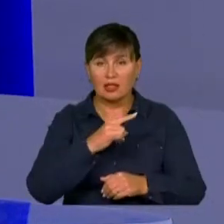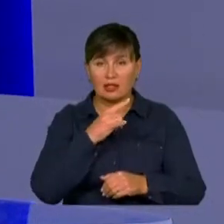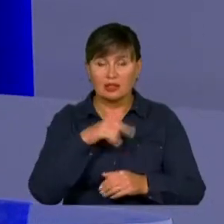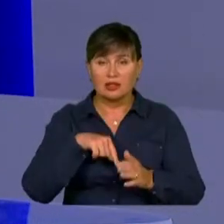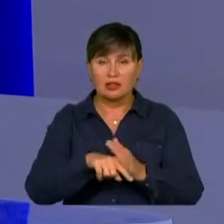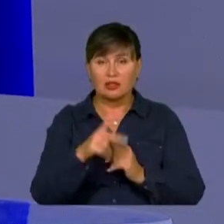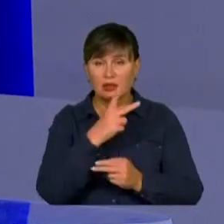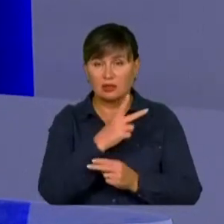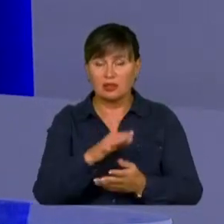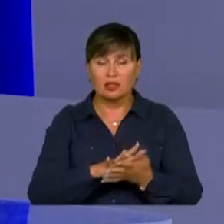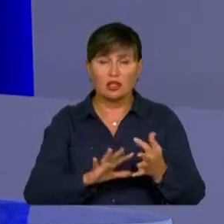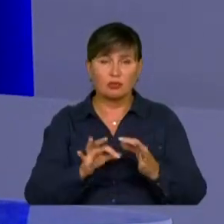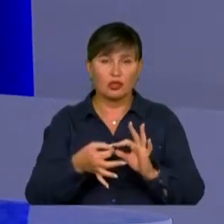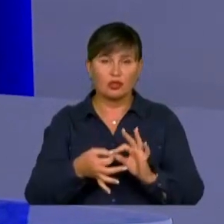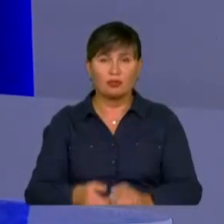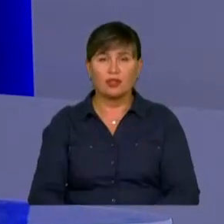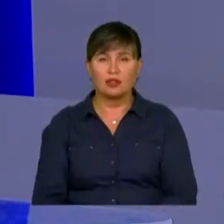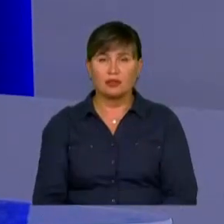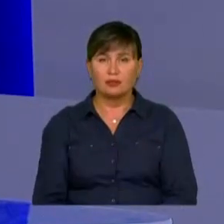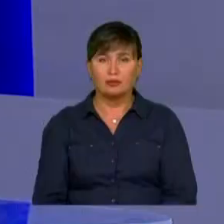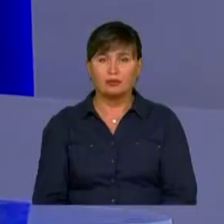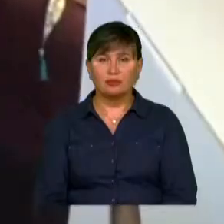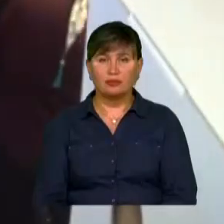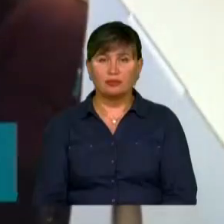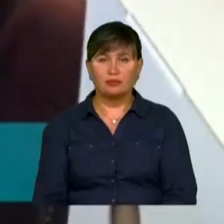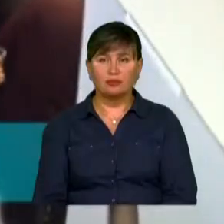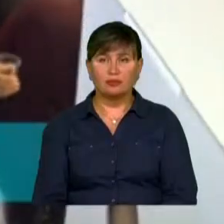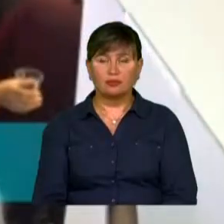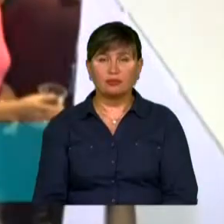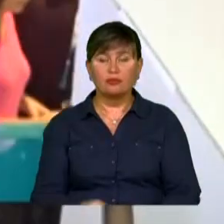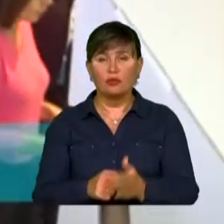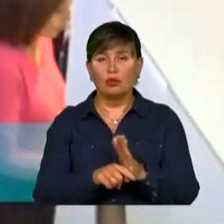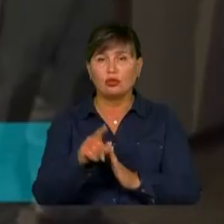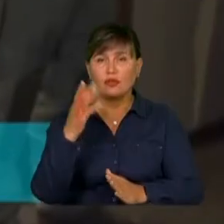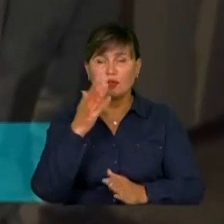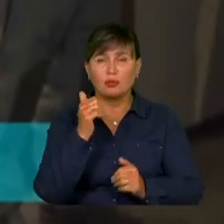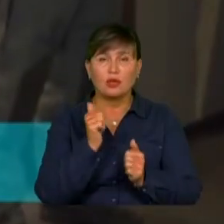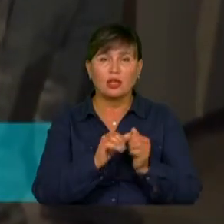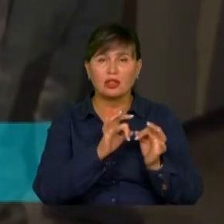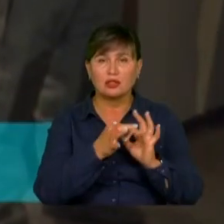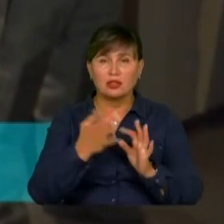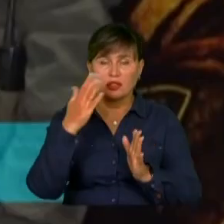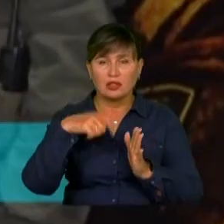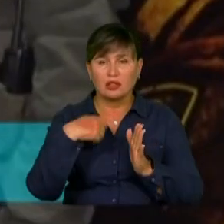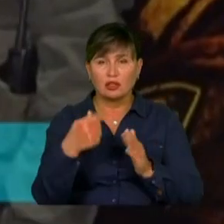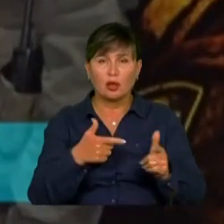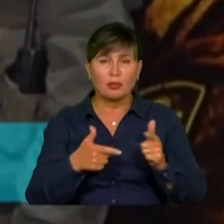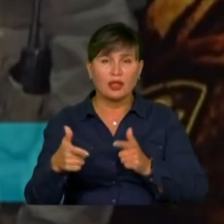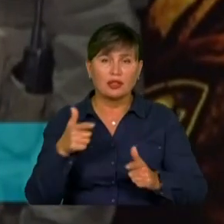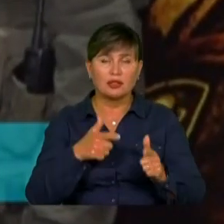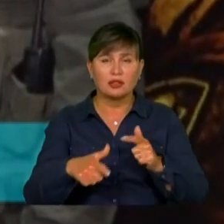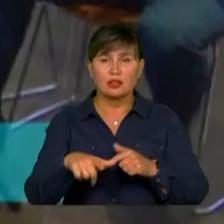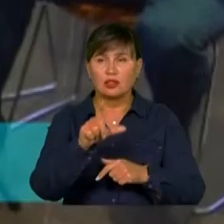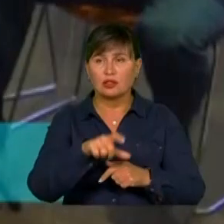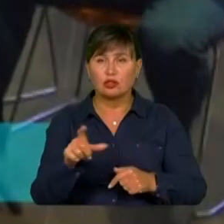«Бүркіт» оценила и наш корреспондент Айдана Нураш. До начала фильма каждая деталь в кинотеатре подготавливала зрителя к тому,